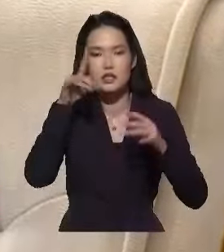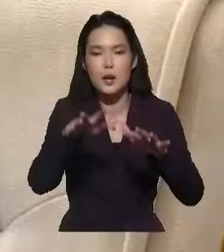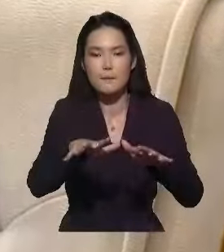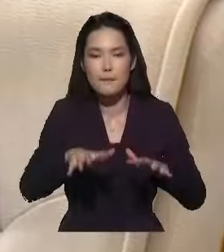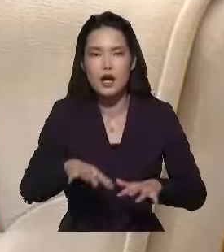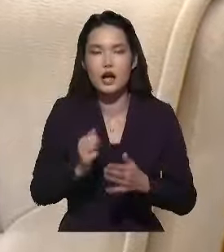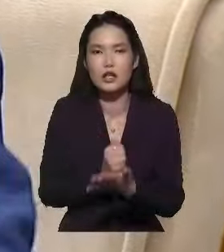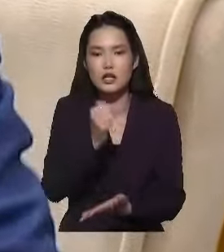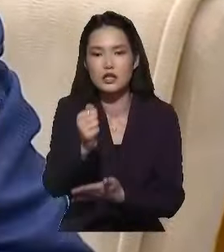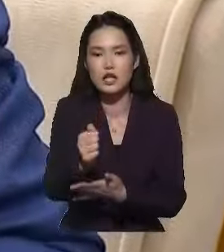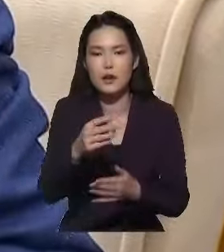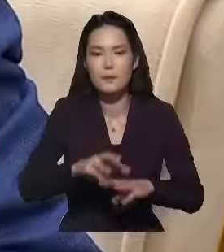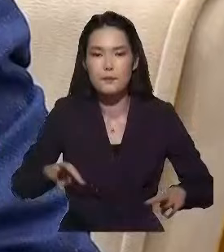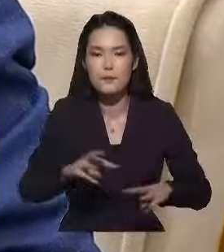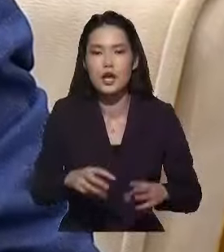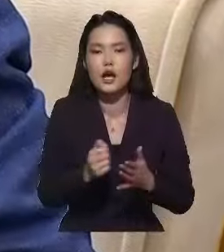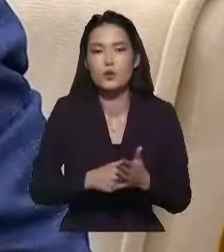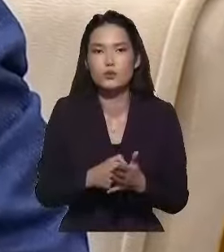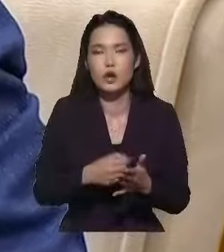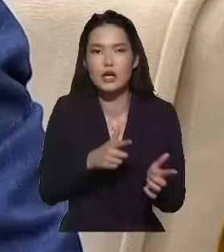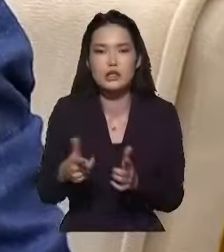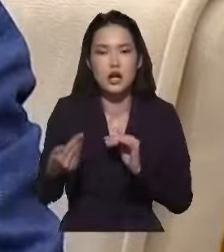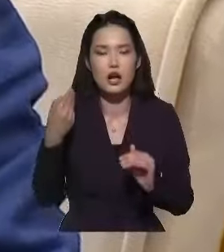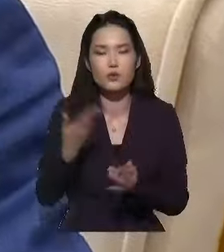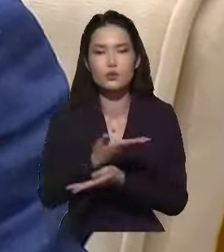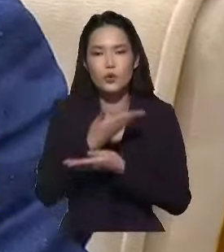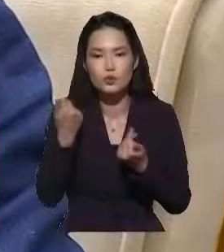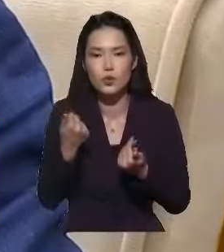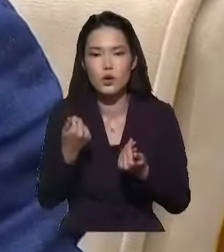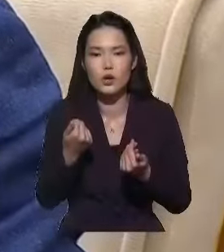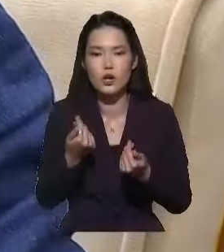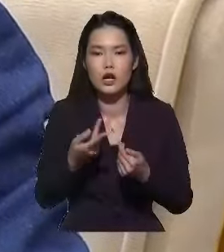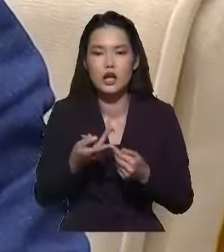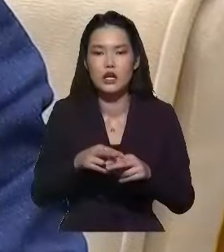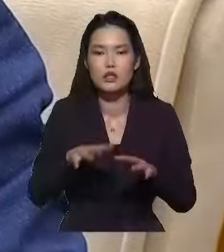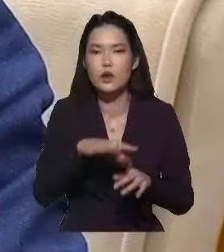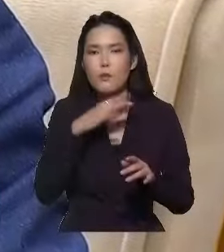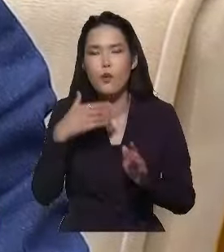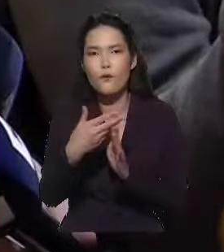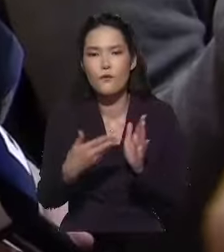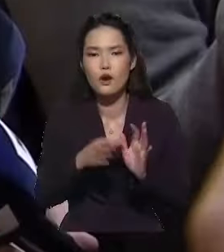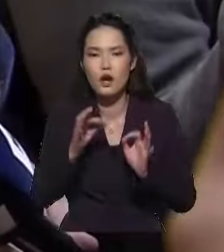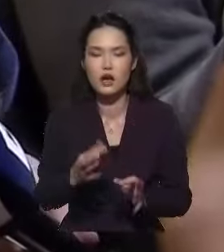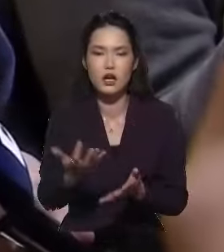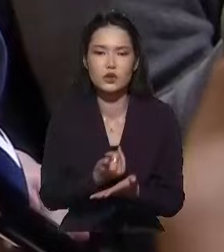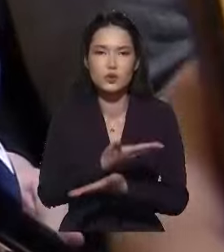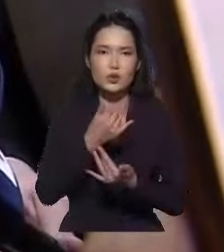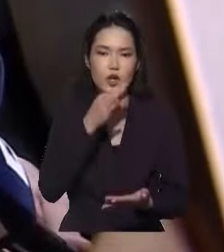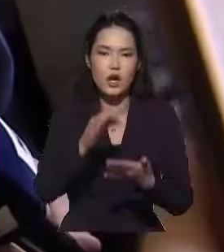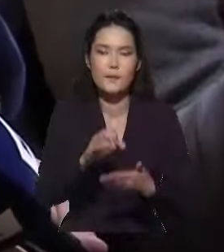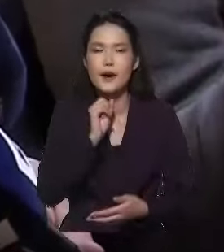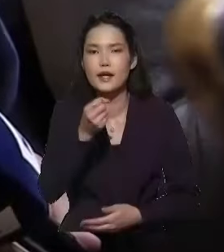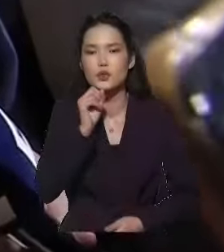направляете своих министров, пусть они приходят подготовленно хотя бы. Я даже вот здесь между собой ответа не могут вопрос найти. Журналисты в